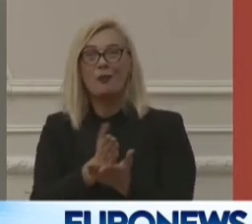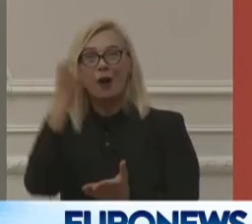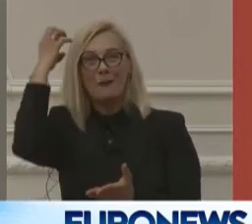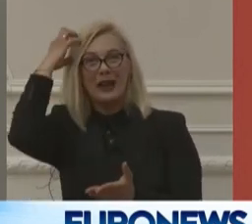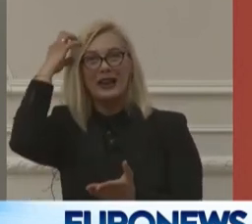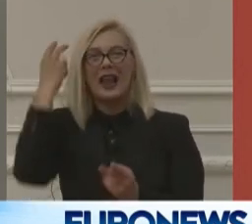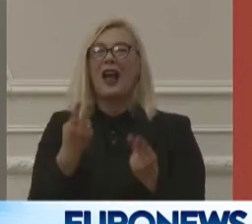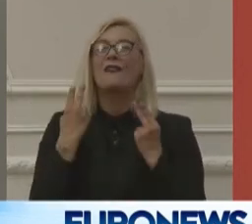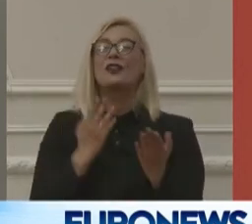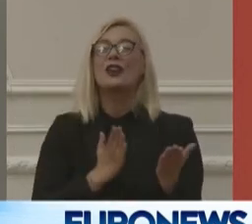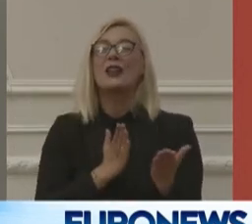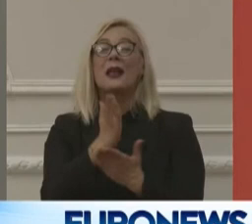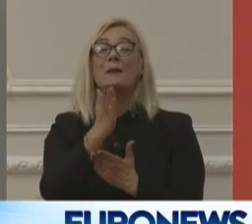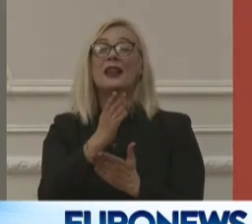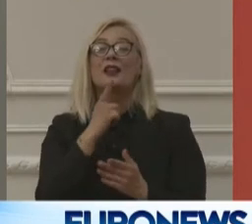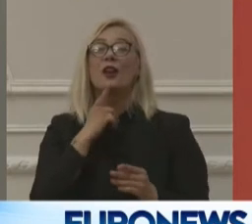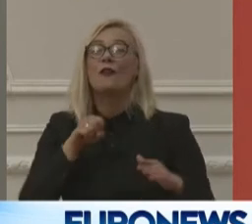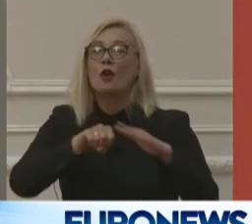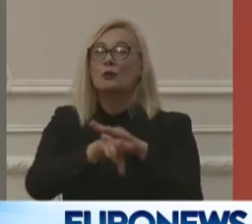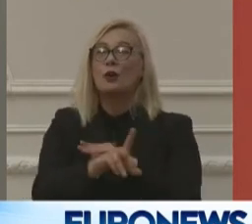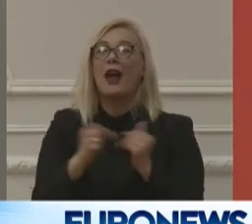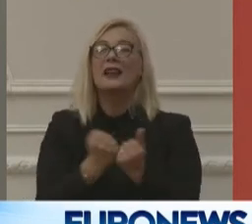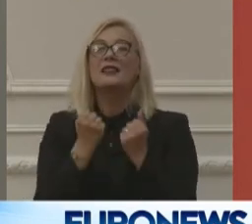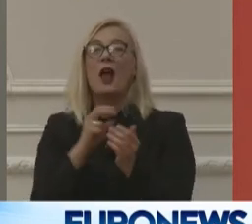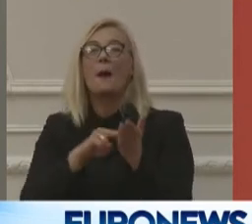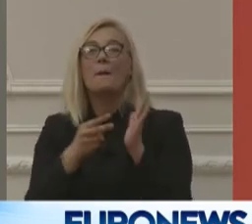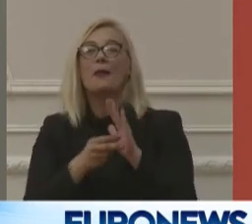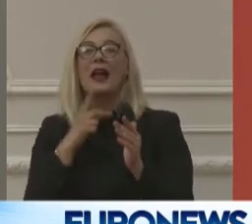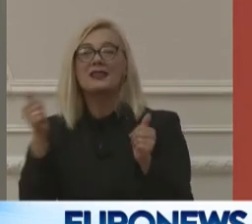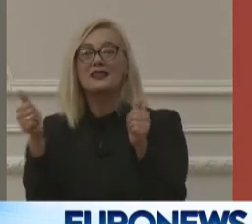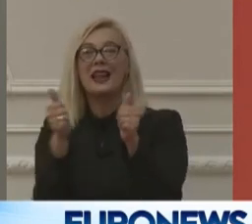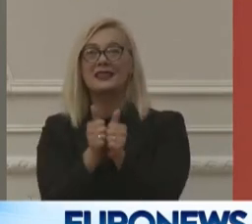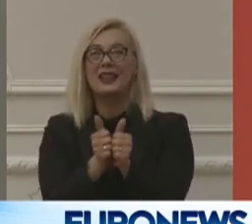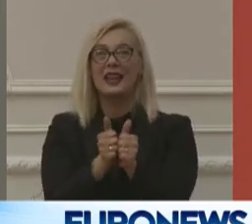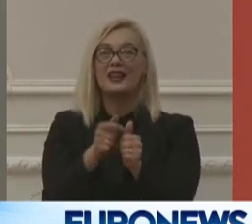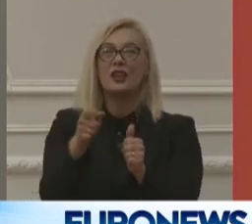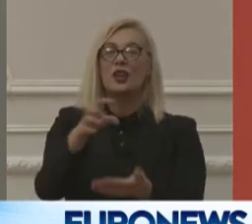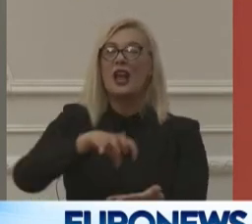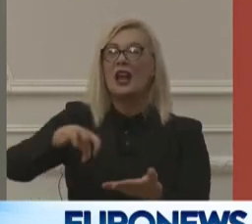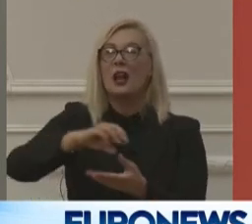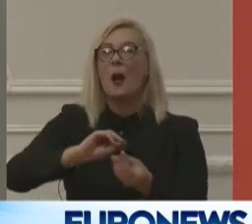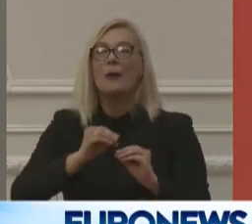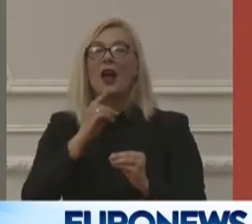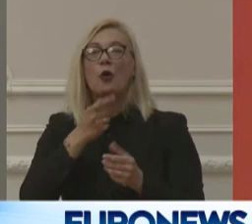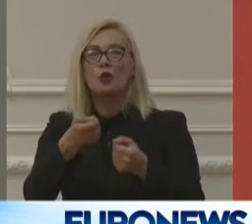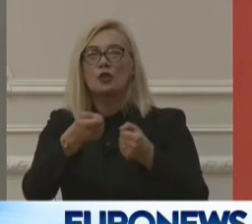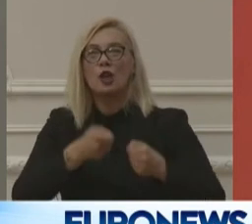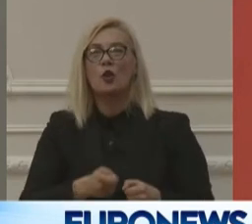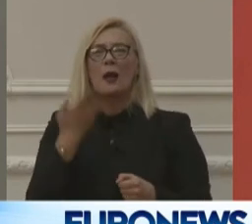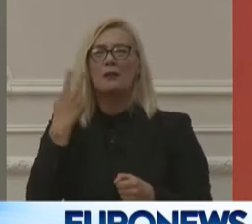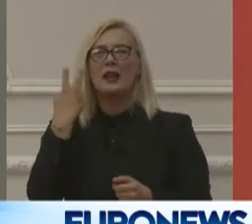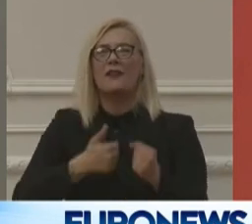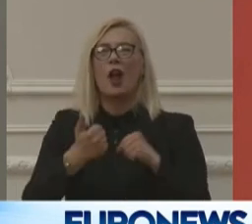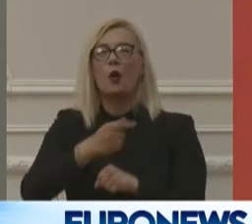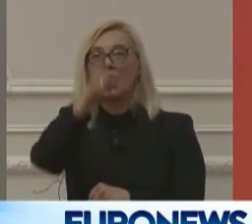dhe të ringjallim këtë proces, është i rëndësishëm në avancimin e zbatimit të planit aksional për treg të përbashkët rajonal, i cili u miratua